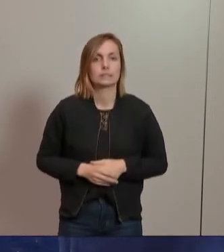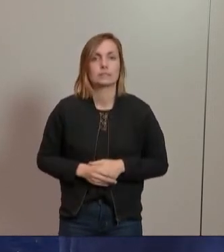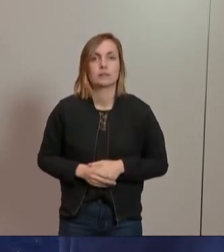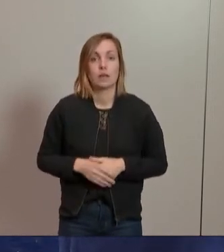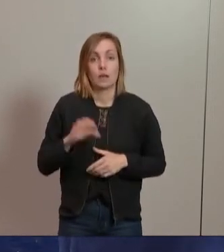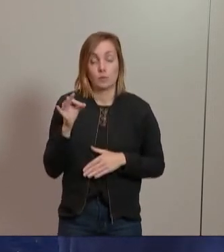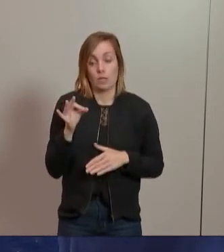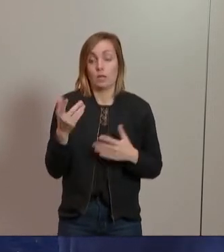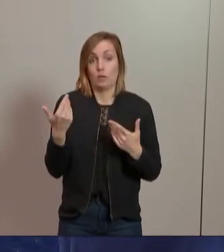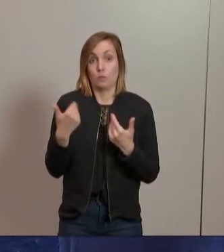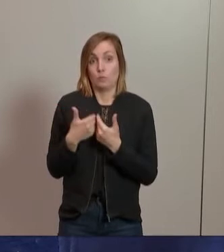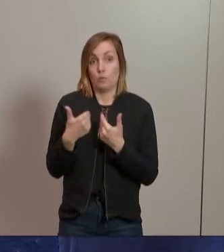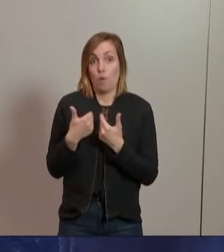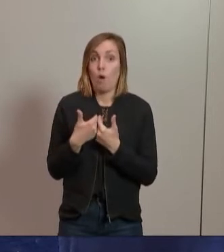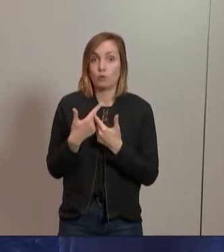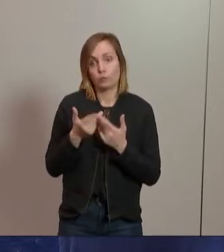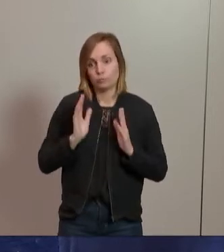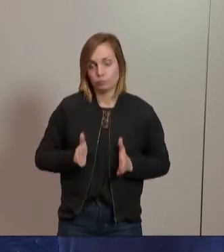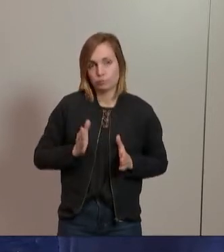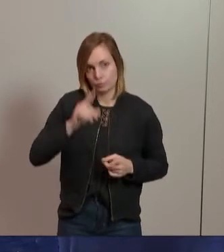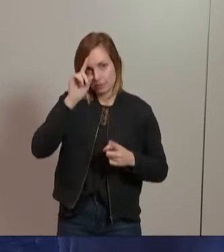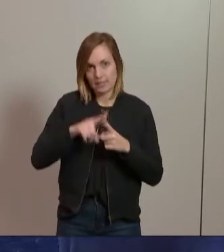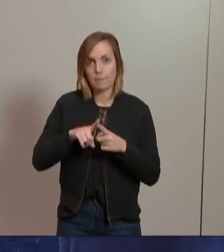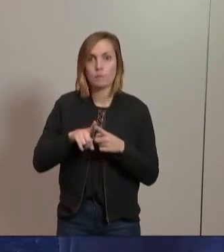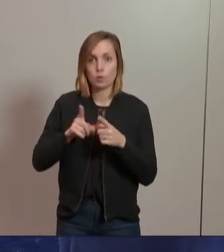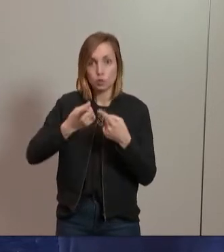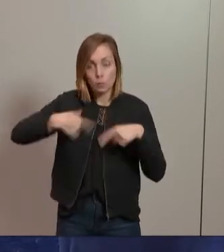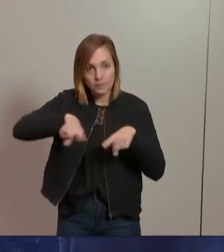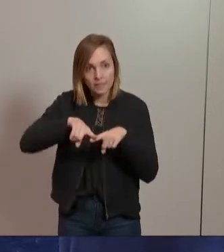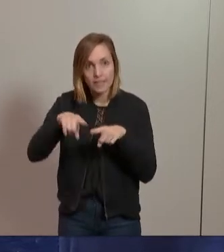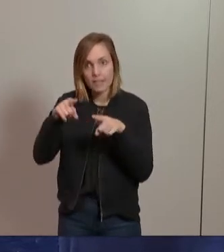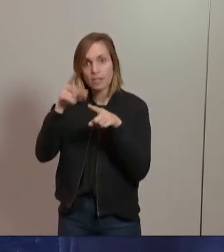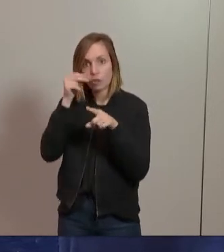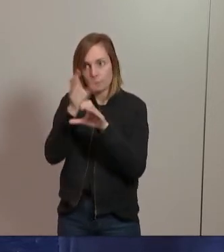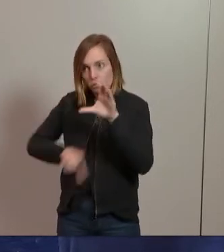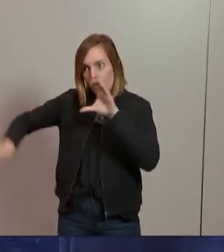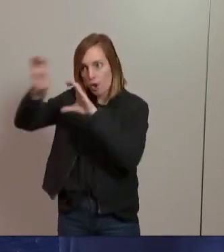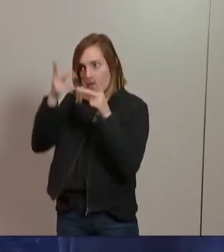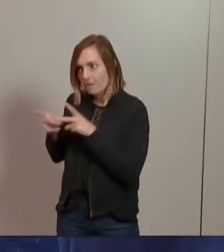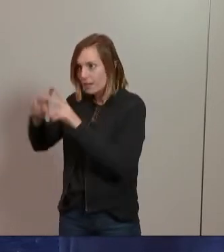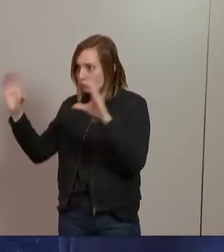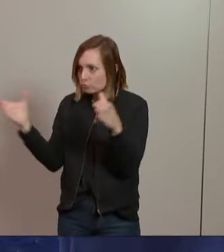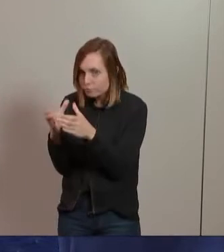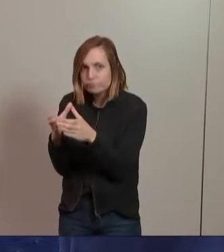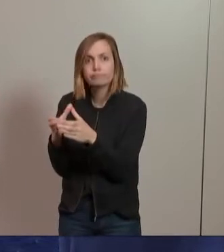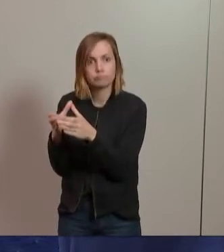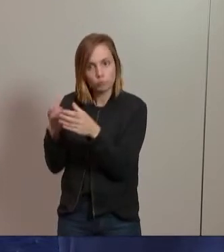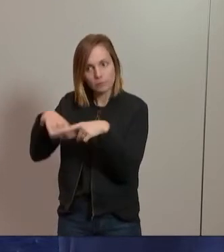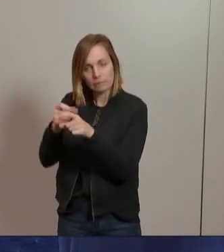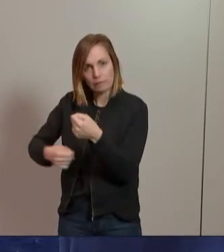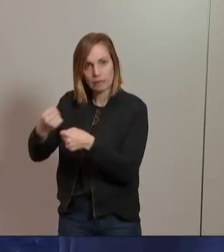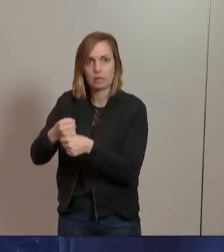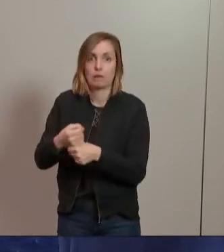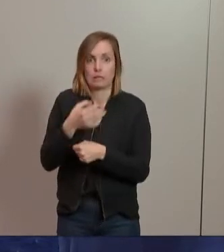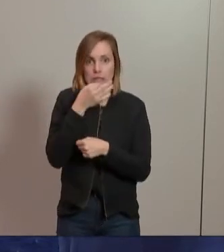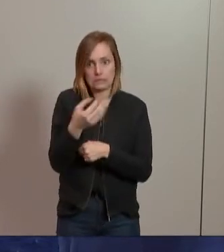est donc demandé de délibérer pour la création de ce comité intercommunal donc à l'échelle de la métropole. On l'évoquait tout à l'heure, le sentiment